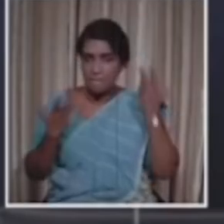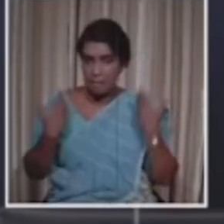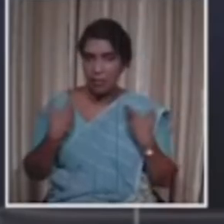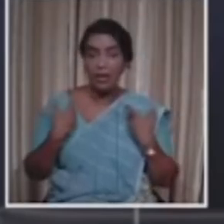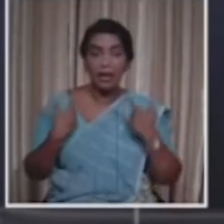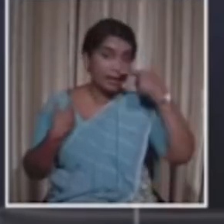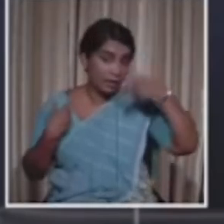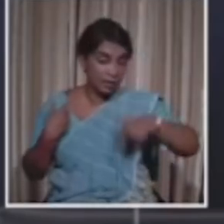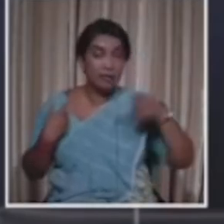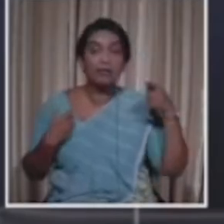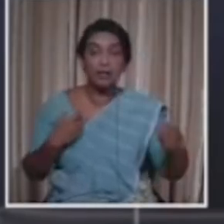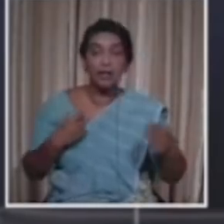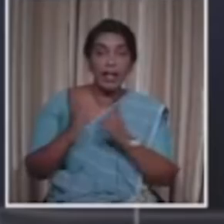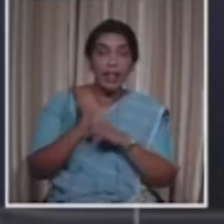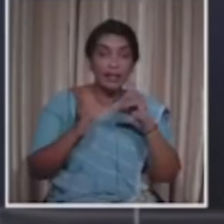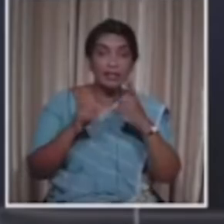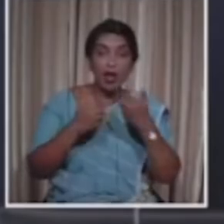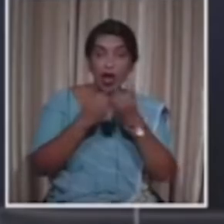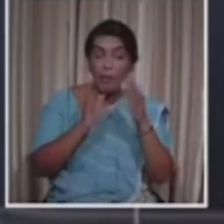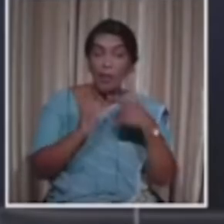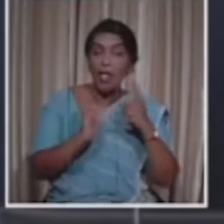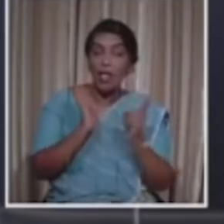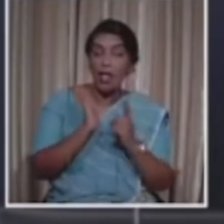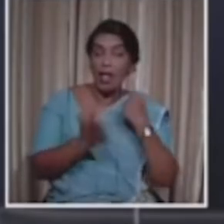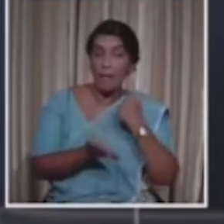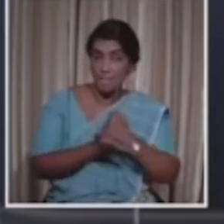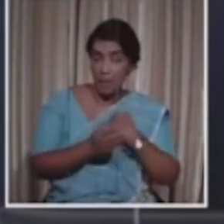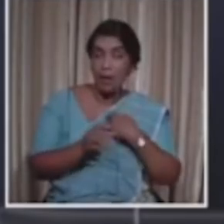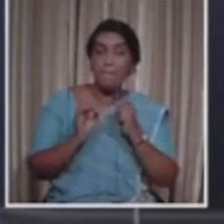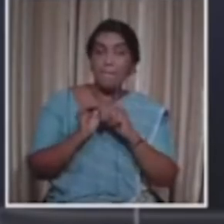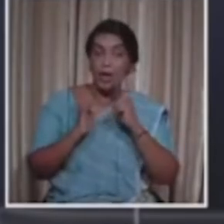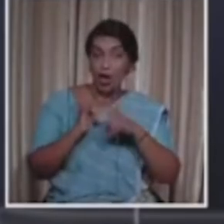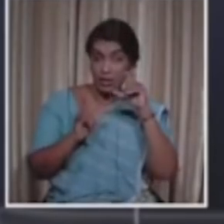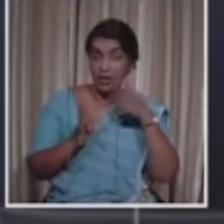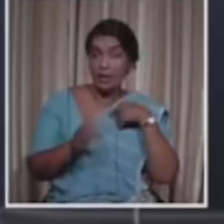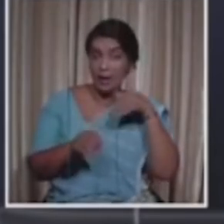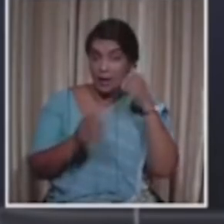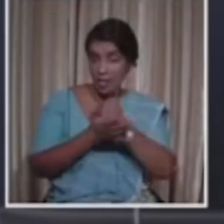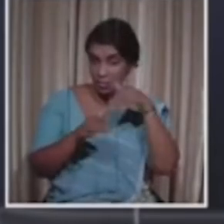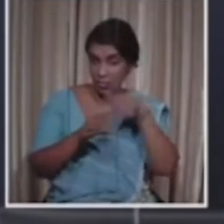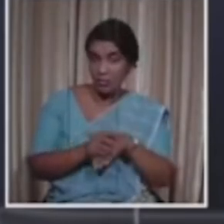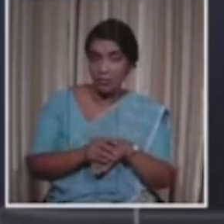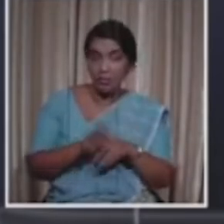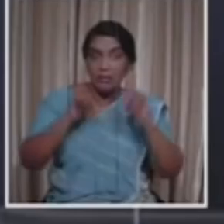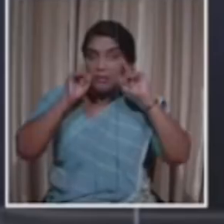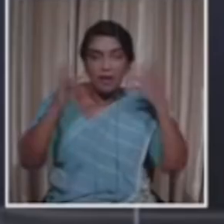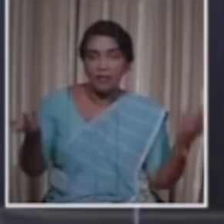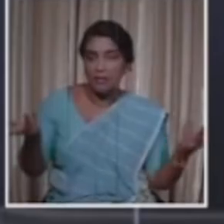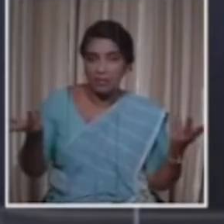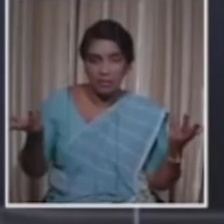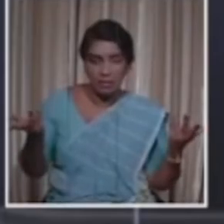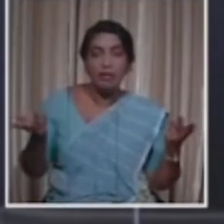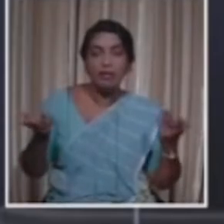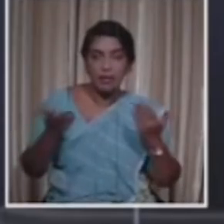තෙල් සංස්ථාවට එල්සී ඕපන් කරලා තිනවා මම ලංකා බැංකුව ඉන්නකොට එල්සී ඩිපාර්ට්මන්ට් එකේ ඒවා දැනගෙන හිටියේ නැහැ